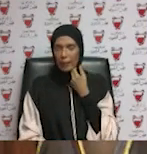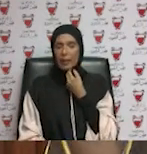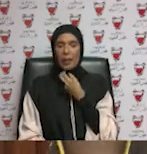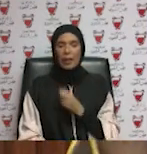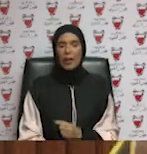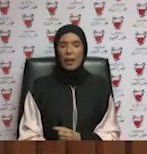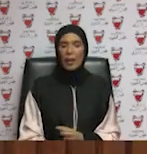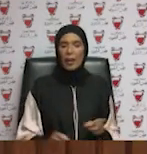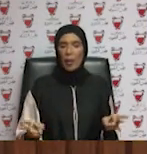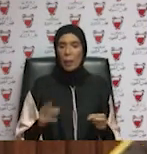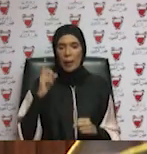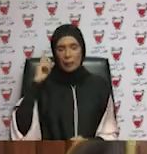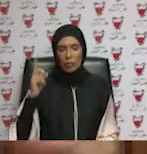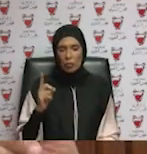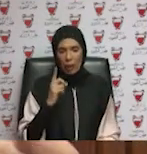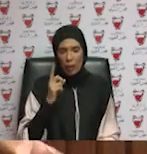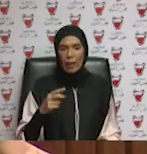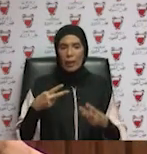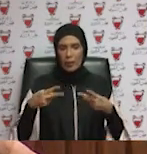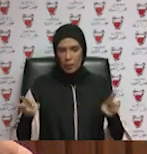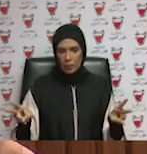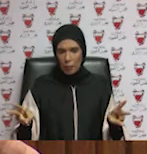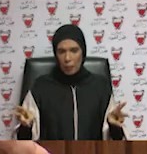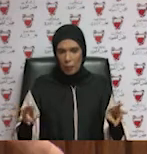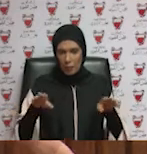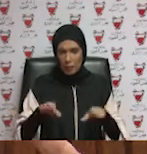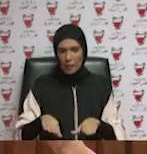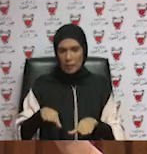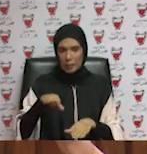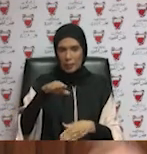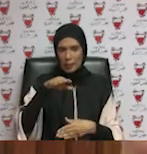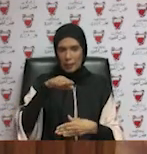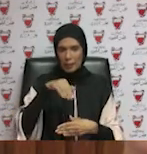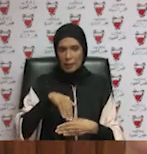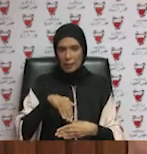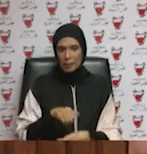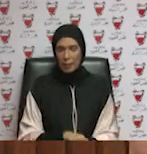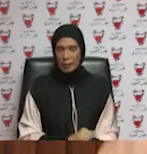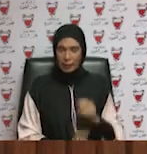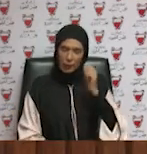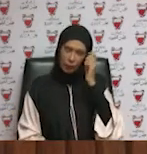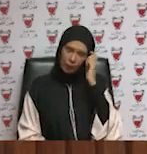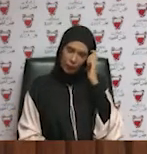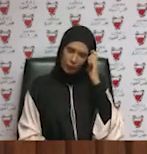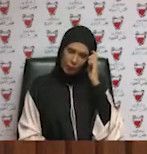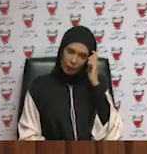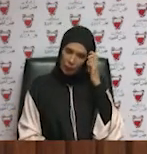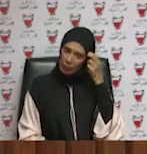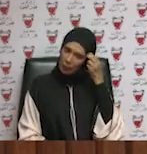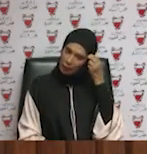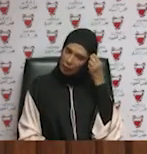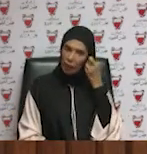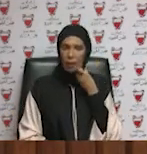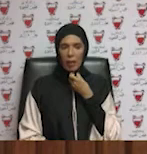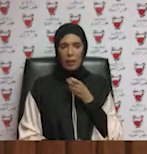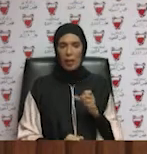يجوز يرفض رأي السابق بالموافقة على رأي مجلس النواب بس، يعني يجوز أن